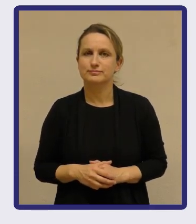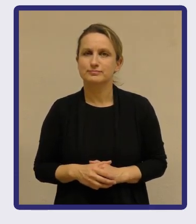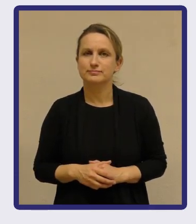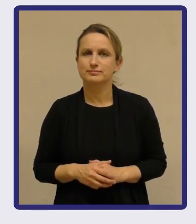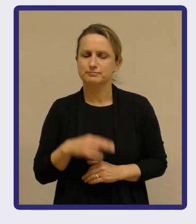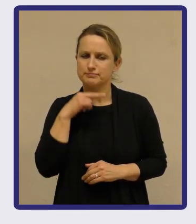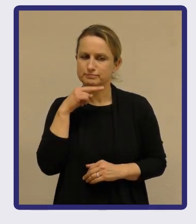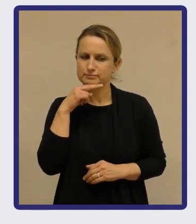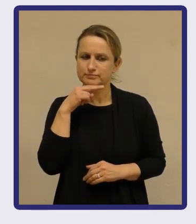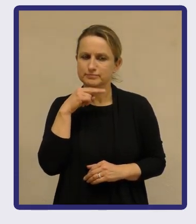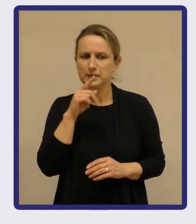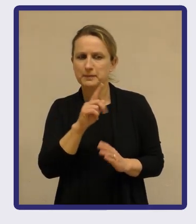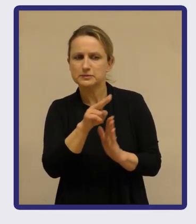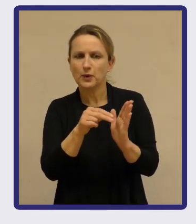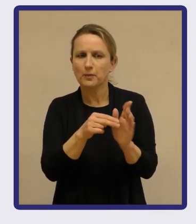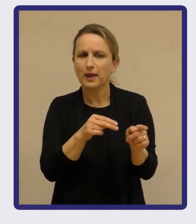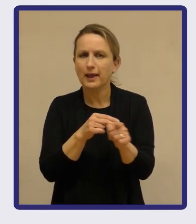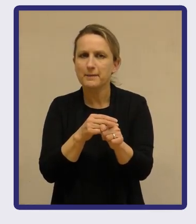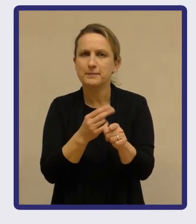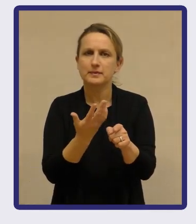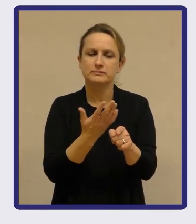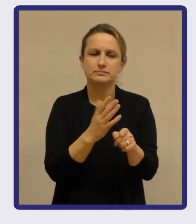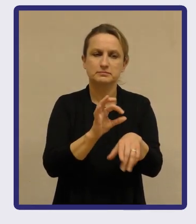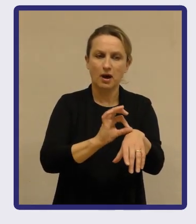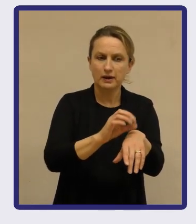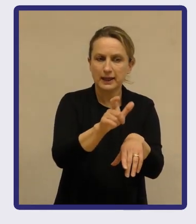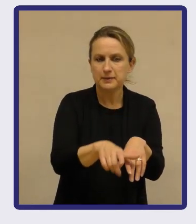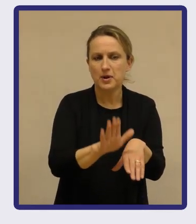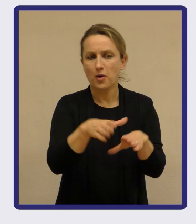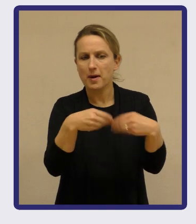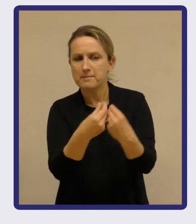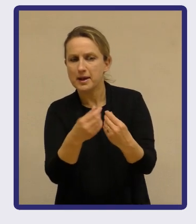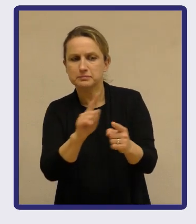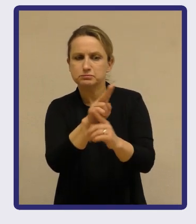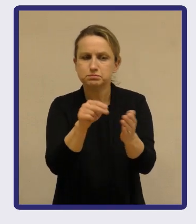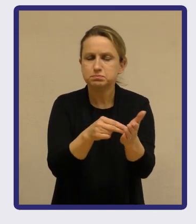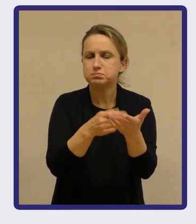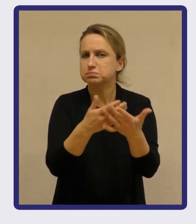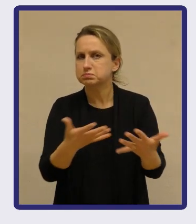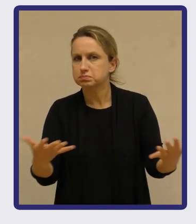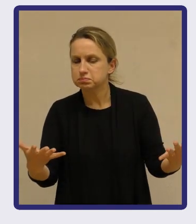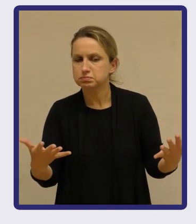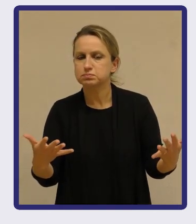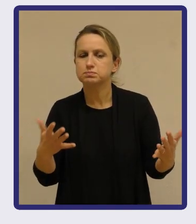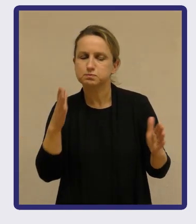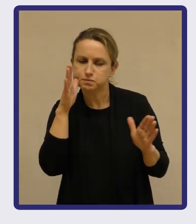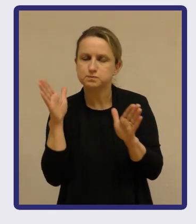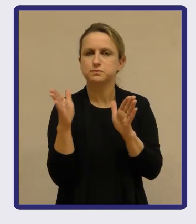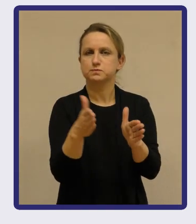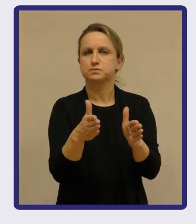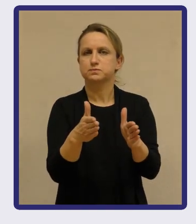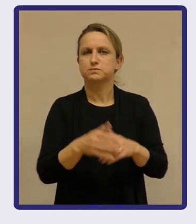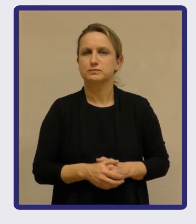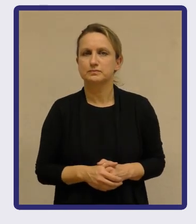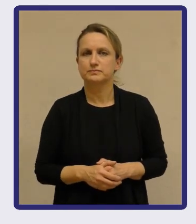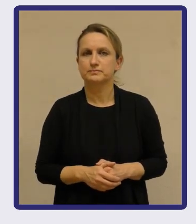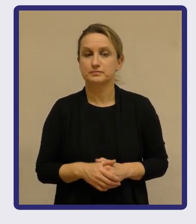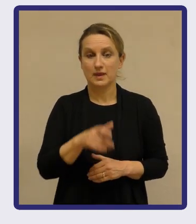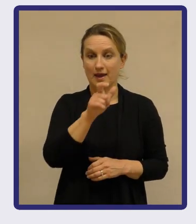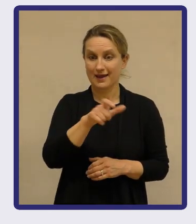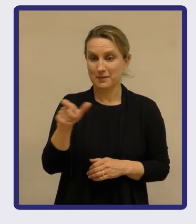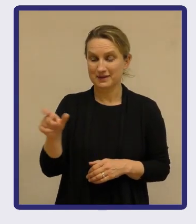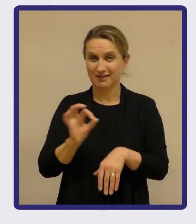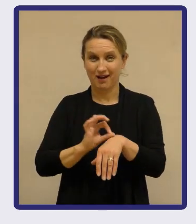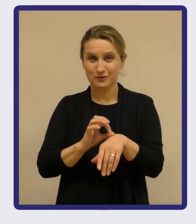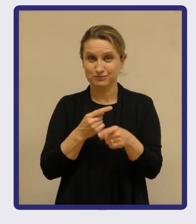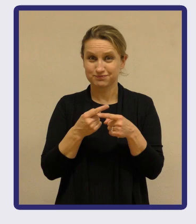Pöörame tähelepanu väljakutsetele, millega haiged ja nende pered silmitsi seisavad. Haruldaste haigustega inimesed ja nende pered peavad